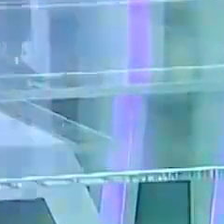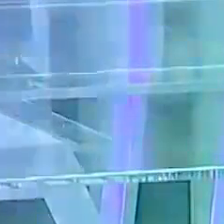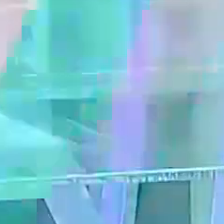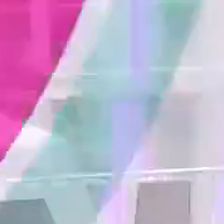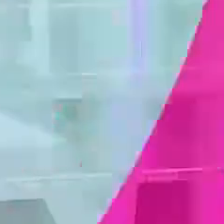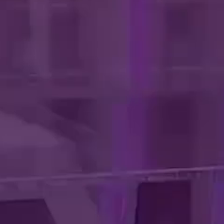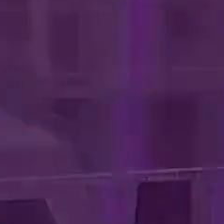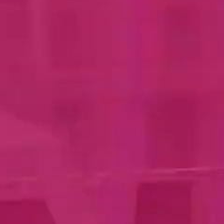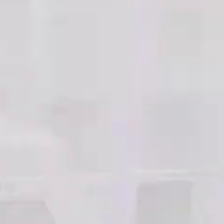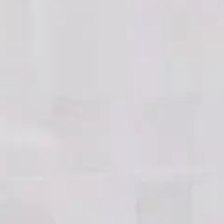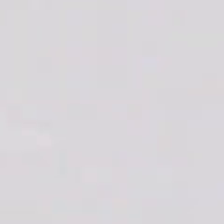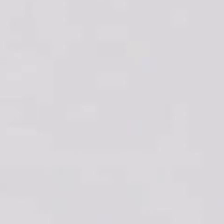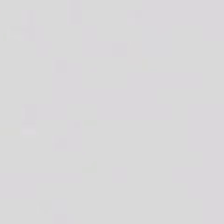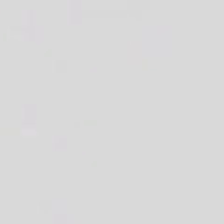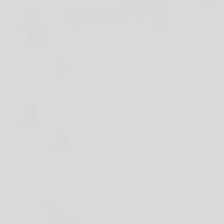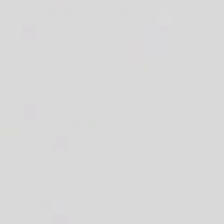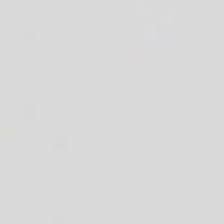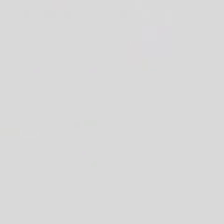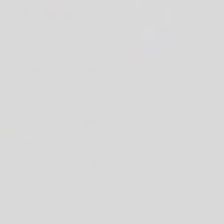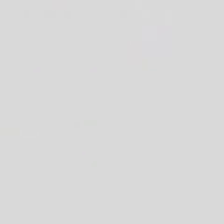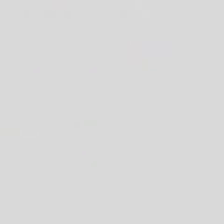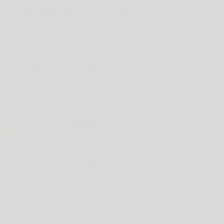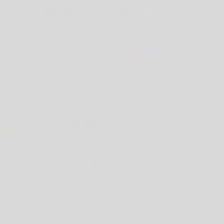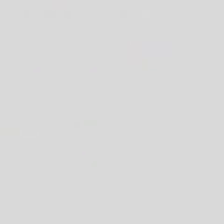kan diserap oleh